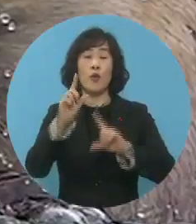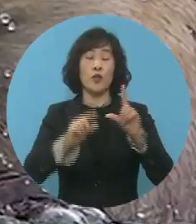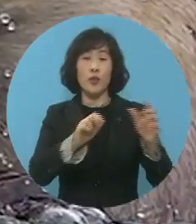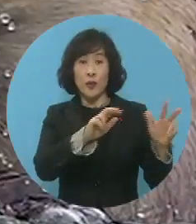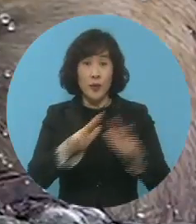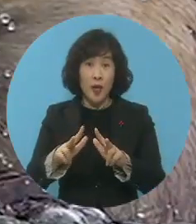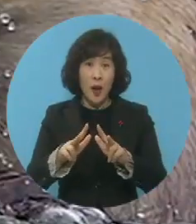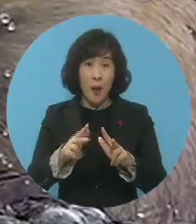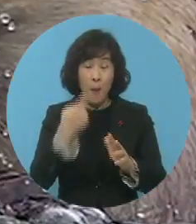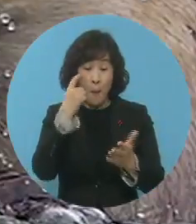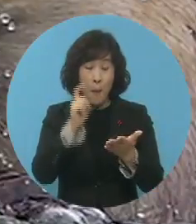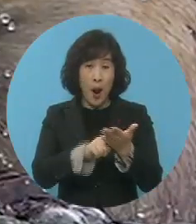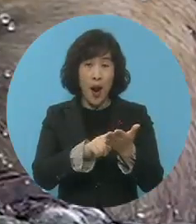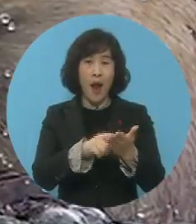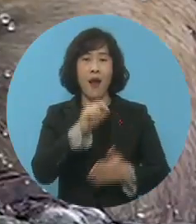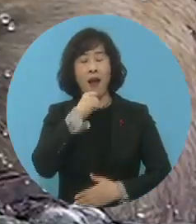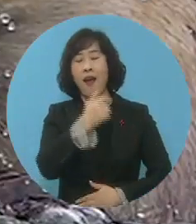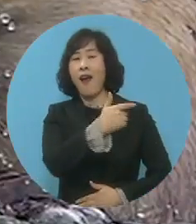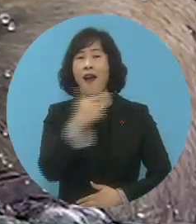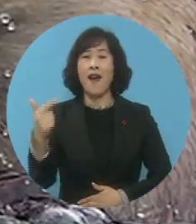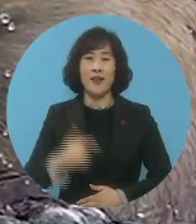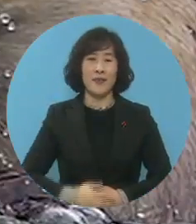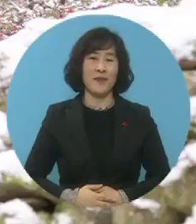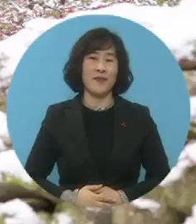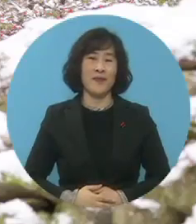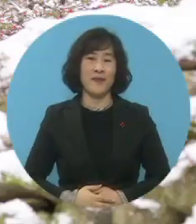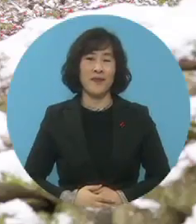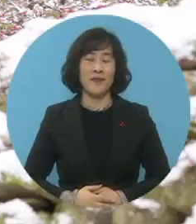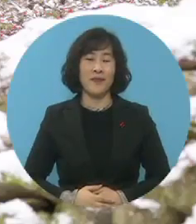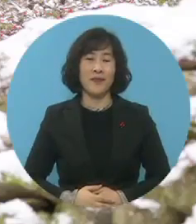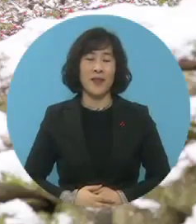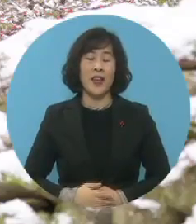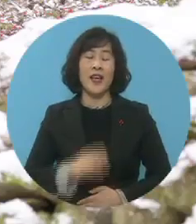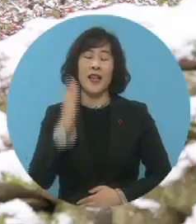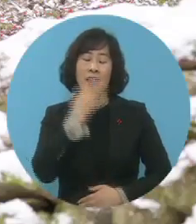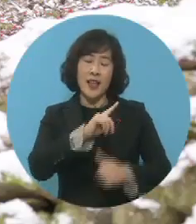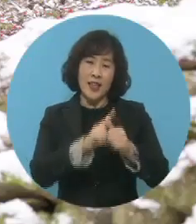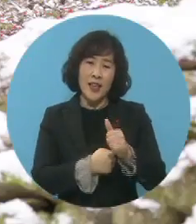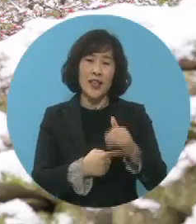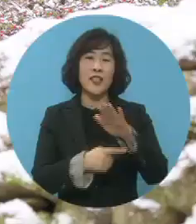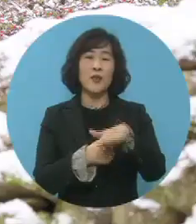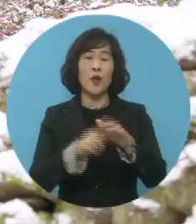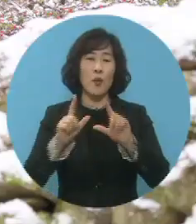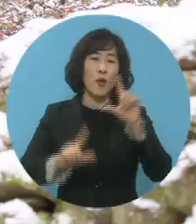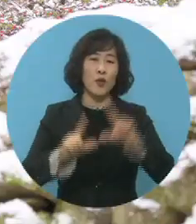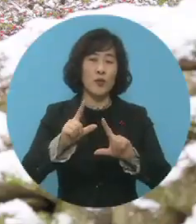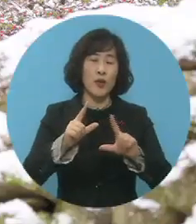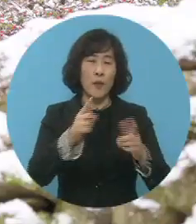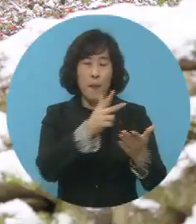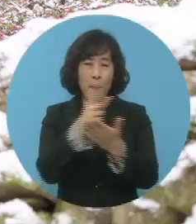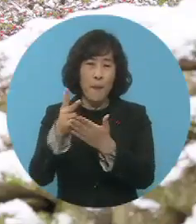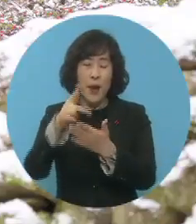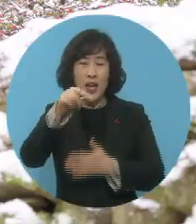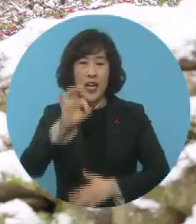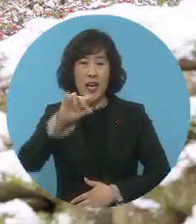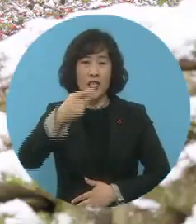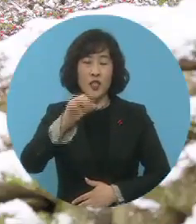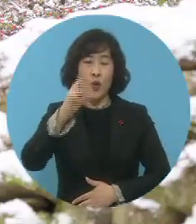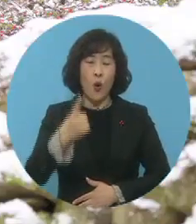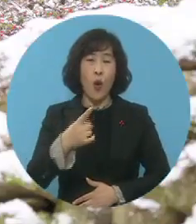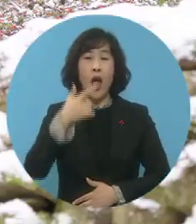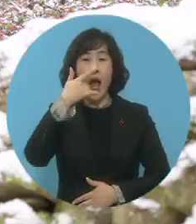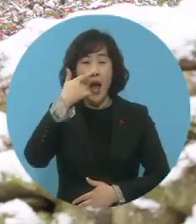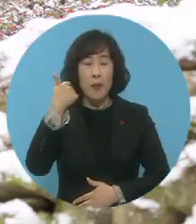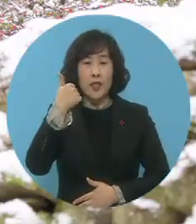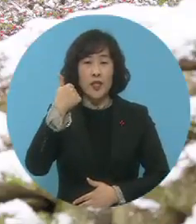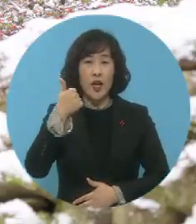사냥하는 수달의 모습을 순간 포착해 좋은 점수를 받았습니다. 때묻지 않는 시골 풍경을 카메라에 담은 강승호